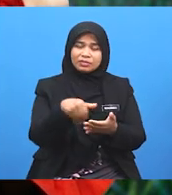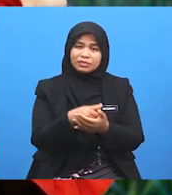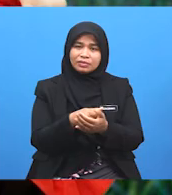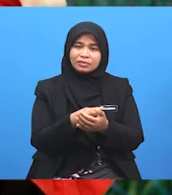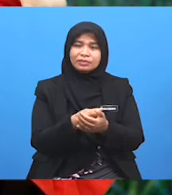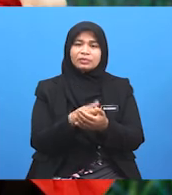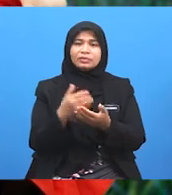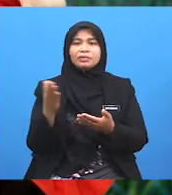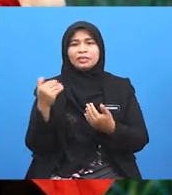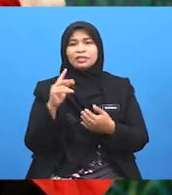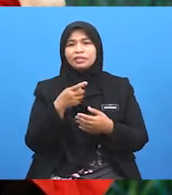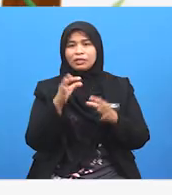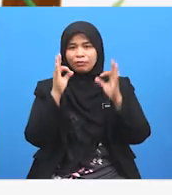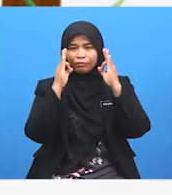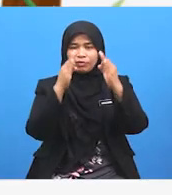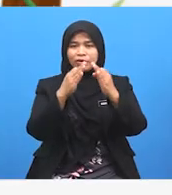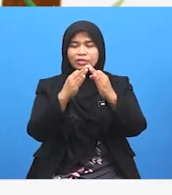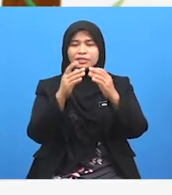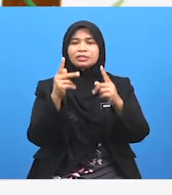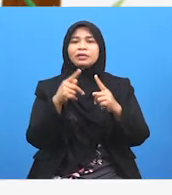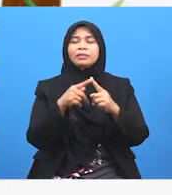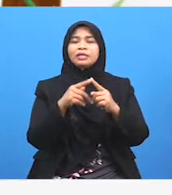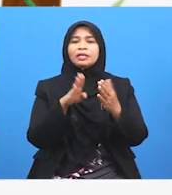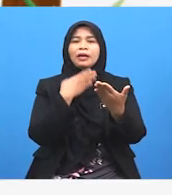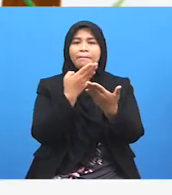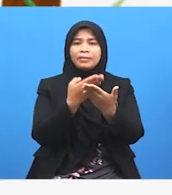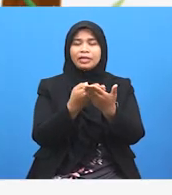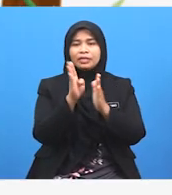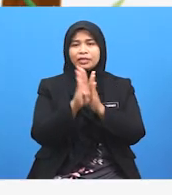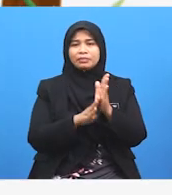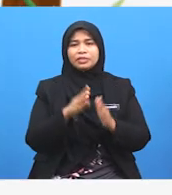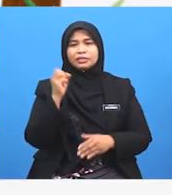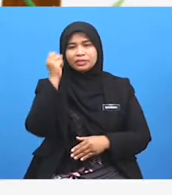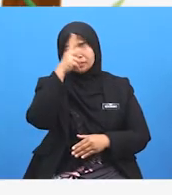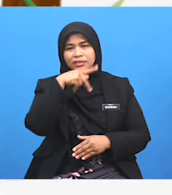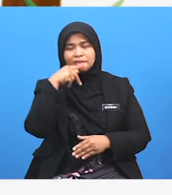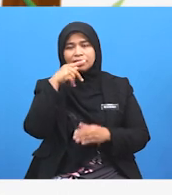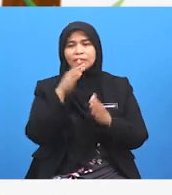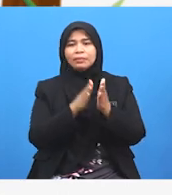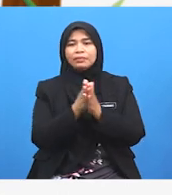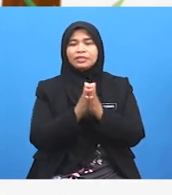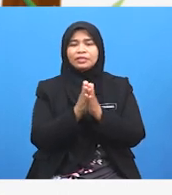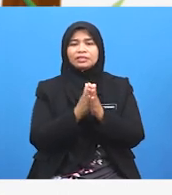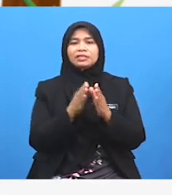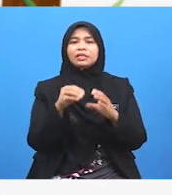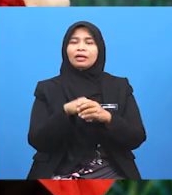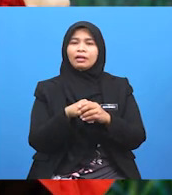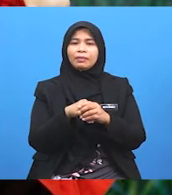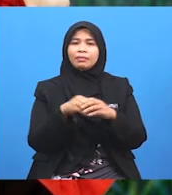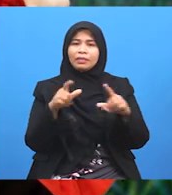mari kita fokus pada kebaikan bersikap rajin dalam perlakuan